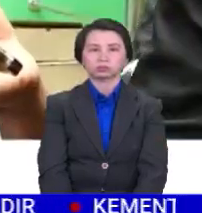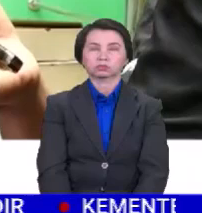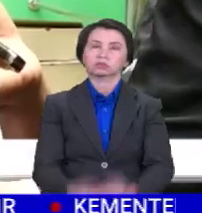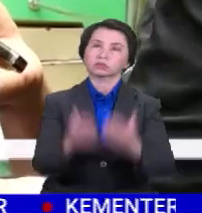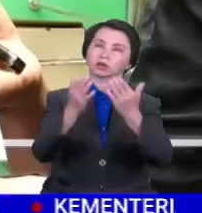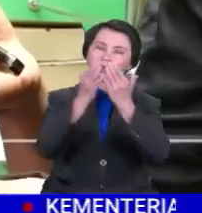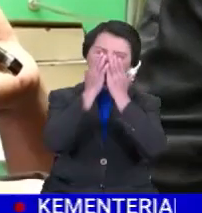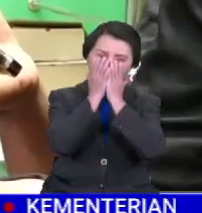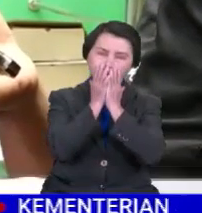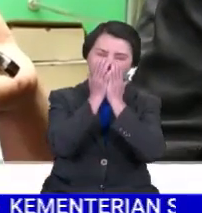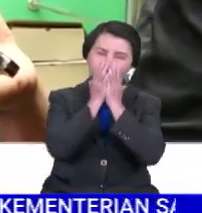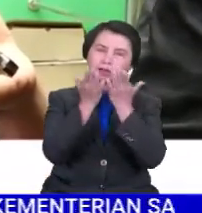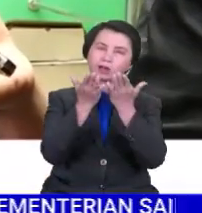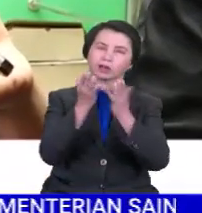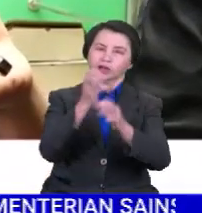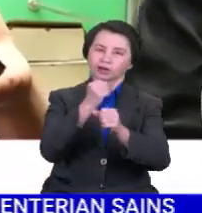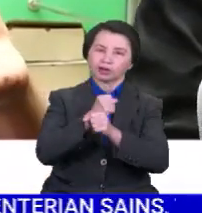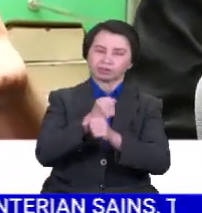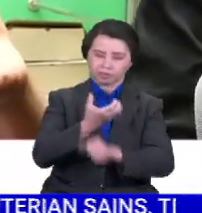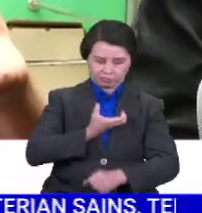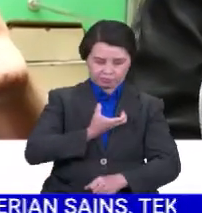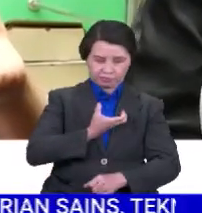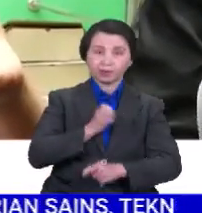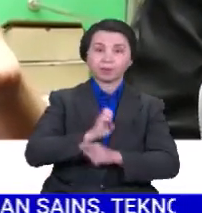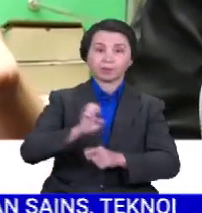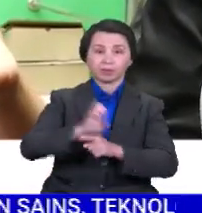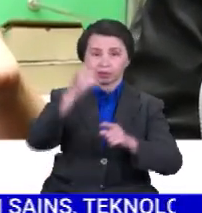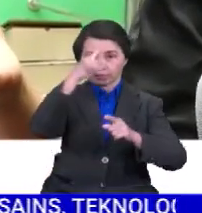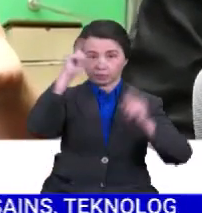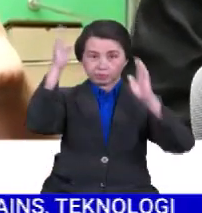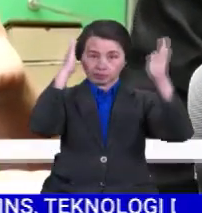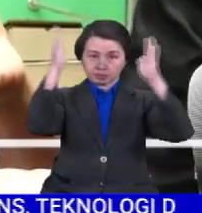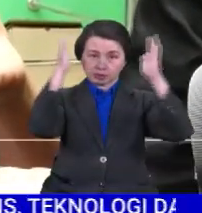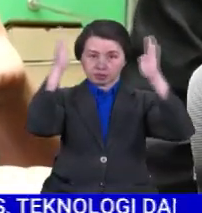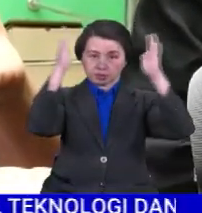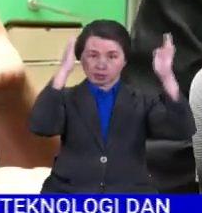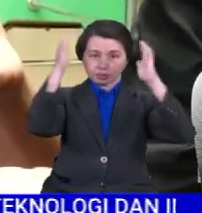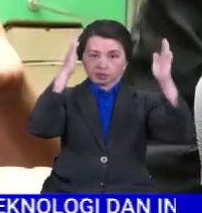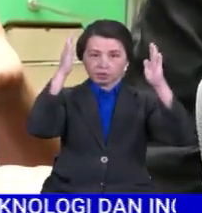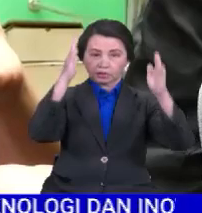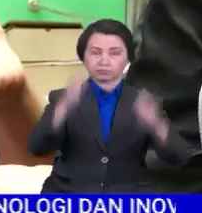Alhamdulillah, syukur sebab saya dapat bawa balik pingat emas untuk Malaysia.